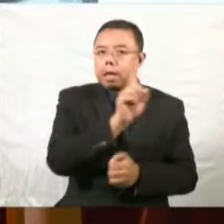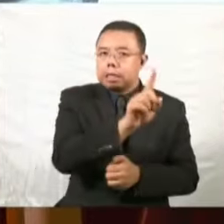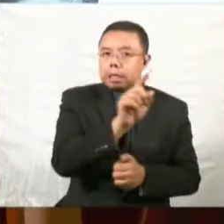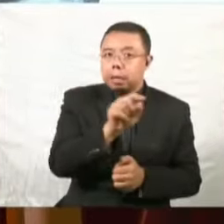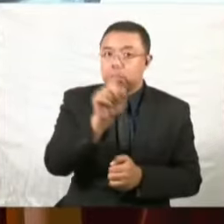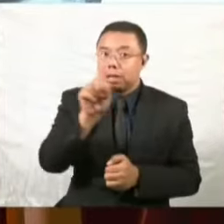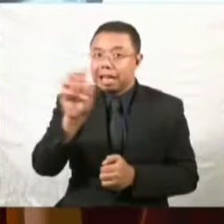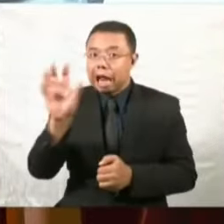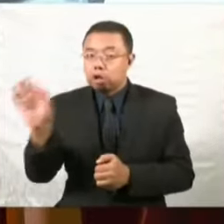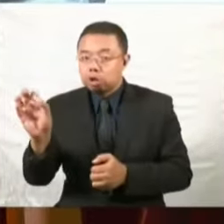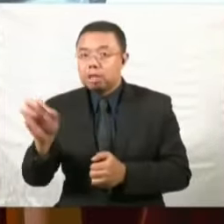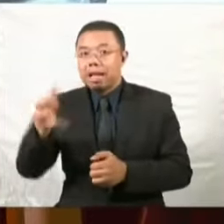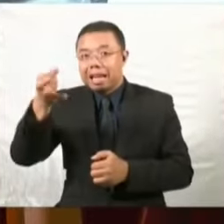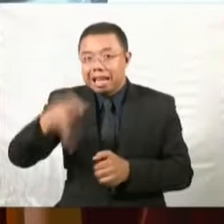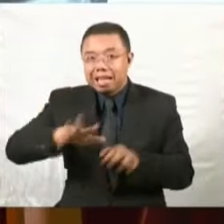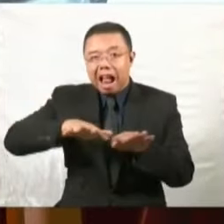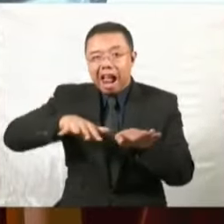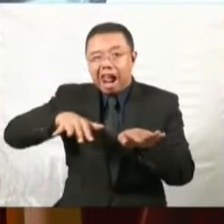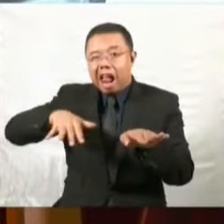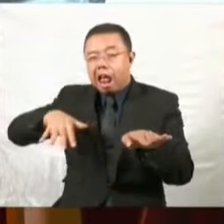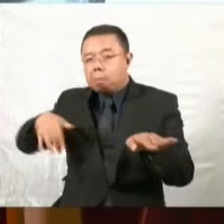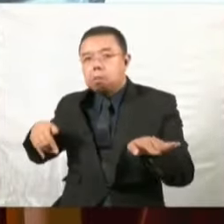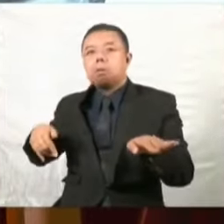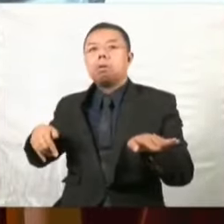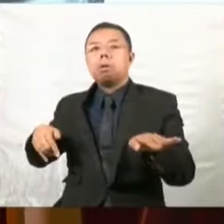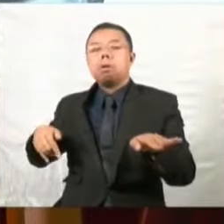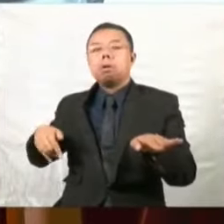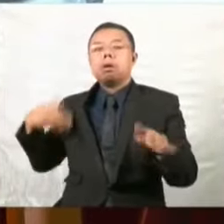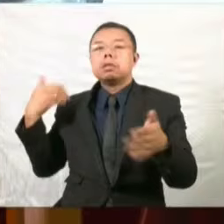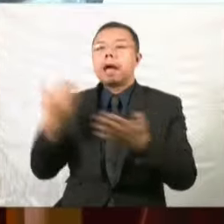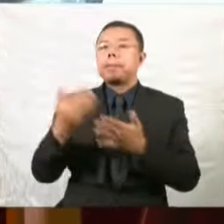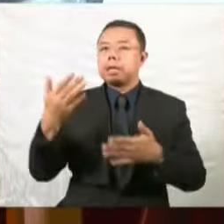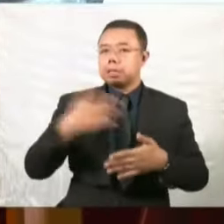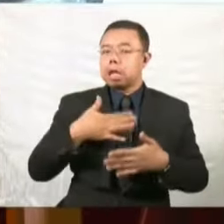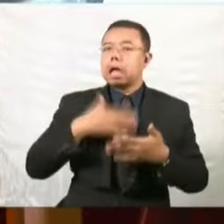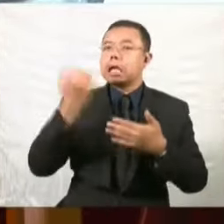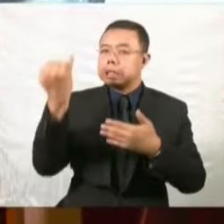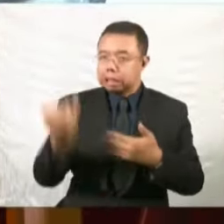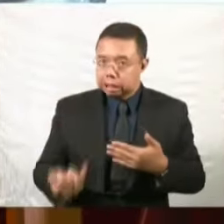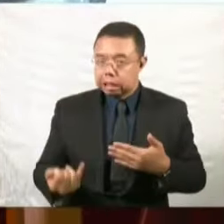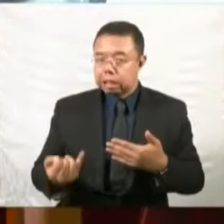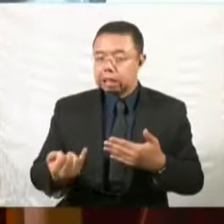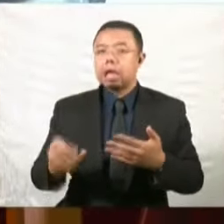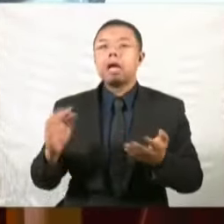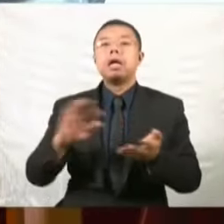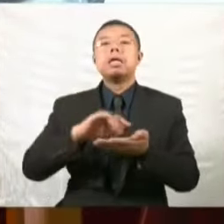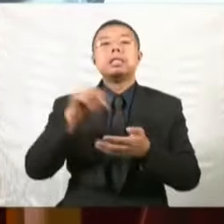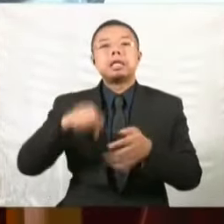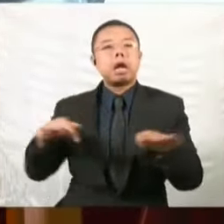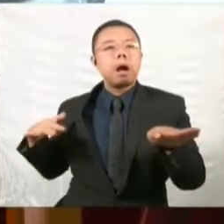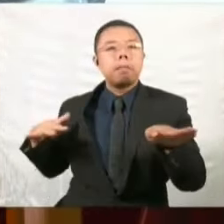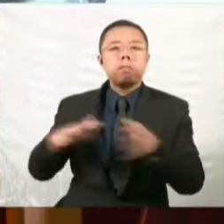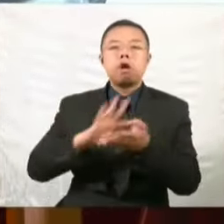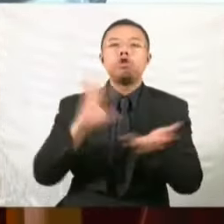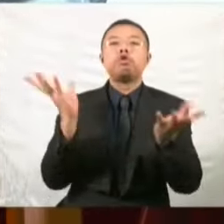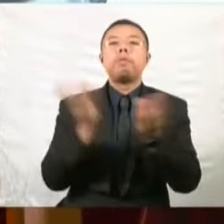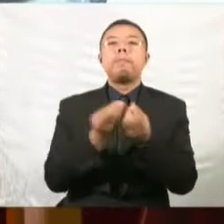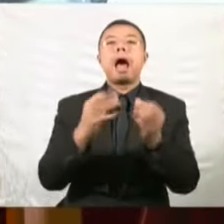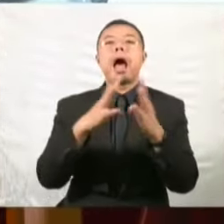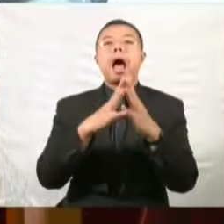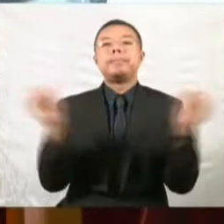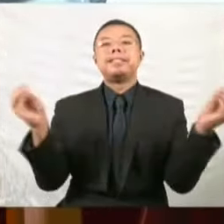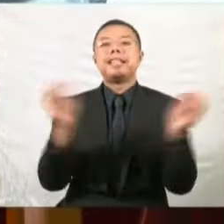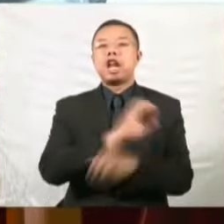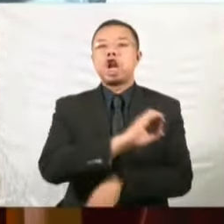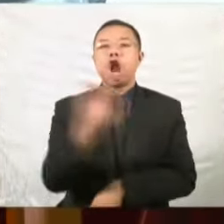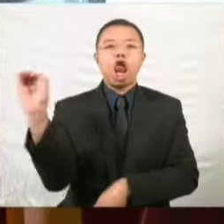1100 desa tertinggal sangat tertinggal di akhir jabatan kami jumlahnya menjadi nol kami